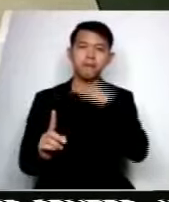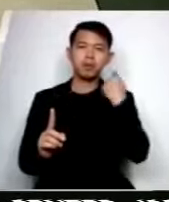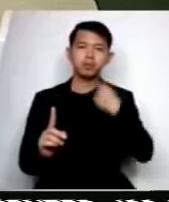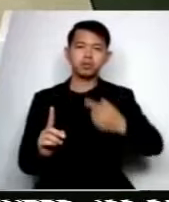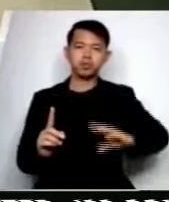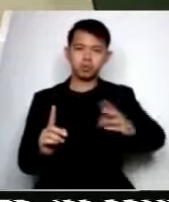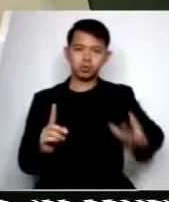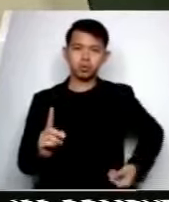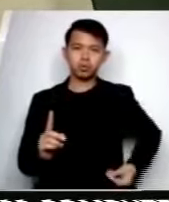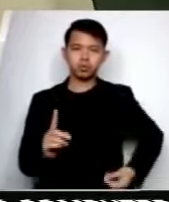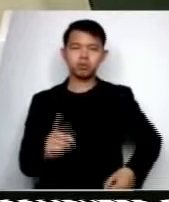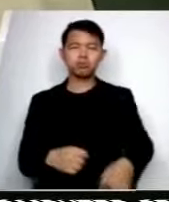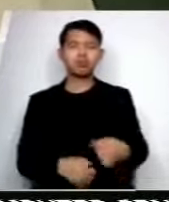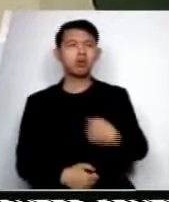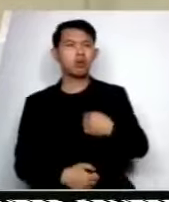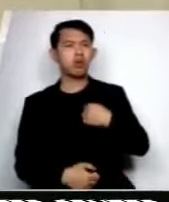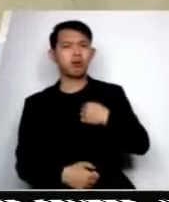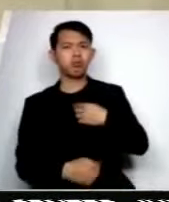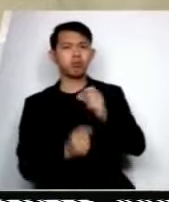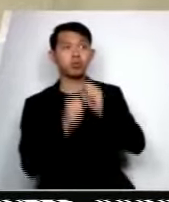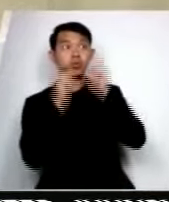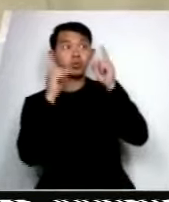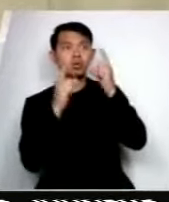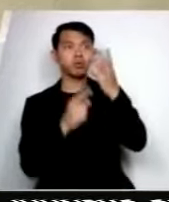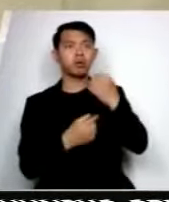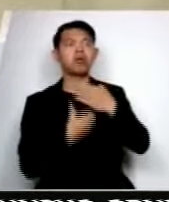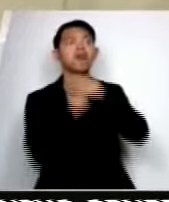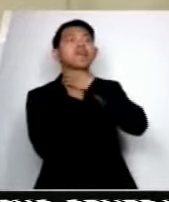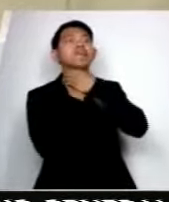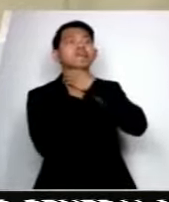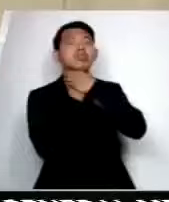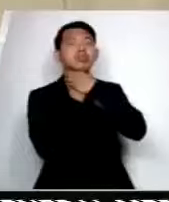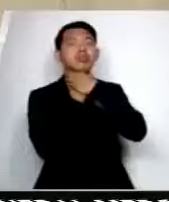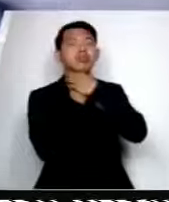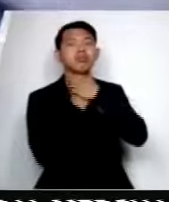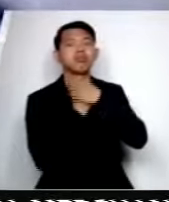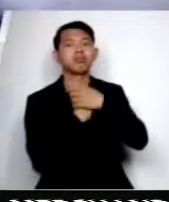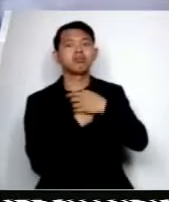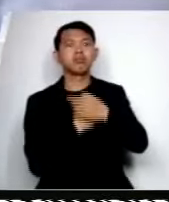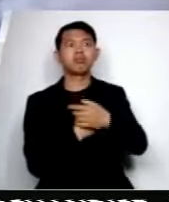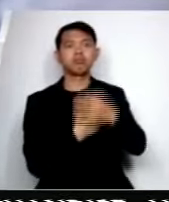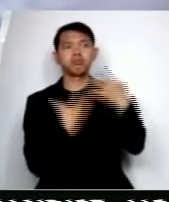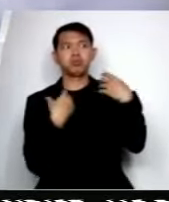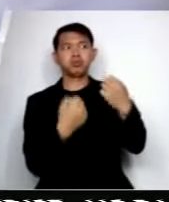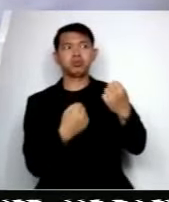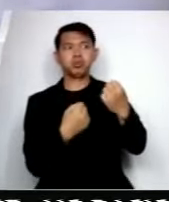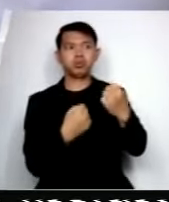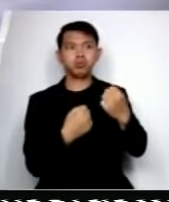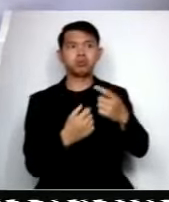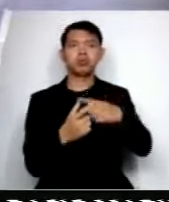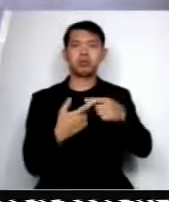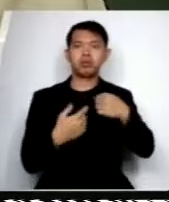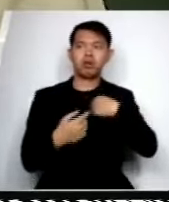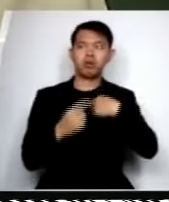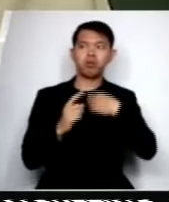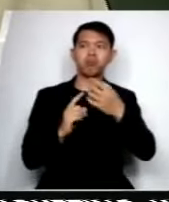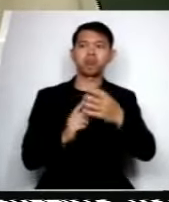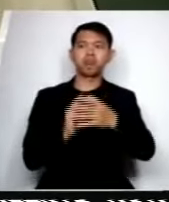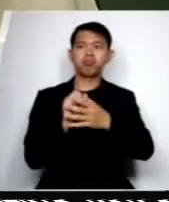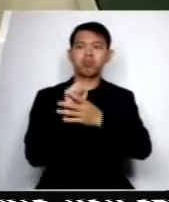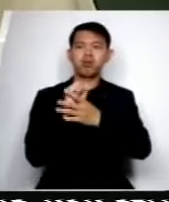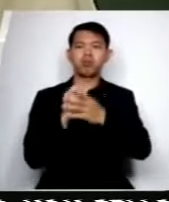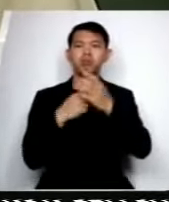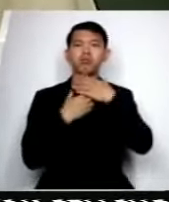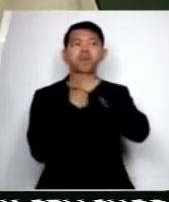sinakal ako dito na napakahigpit. Para nabitiwa niya ako, kaya ako po ay nasubsubo sa sahig. Sabi sa akin, hindi,